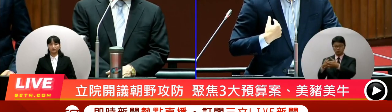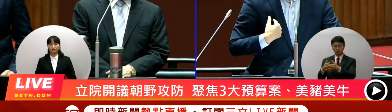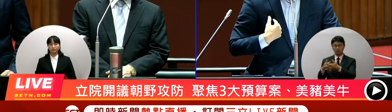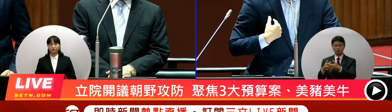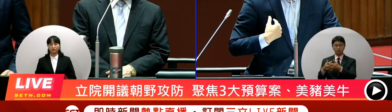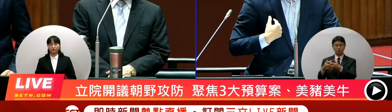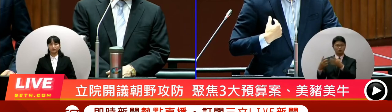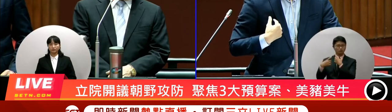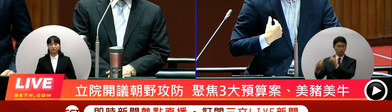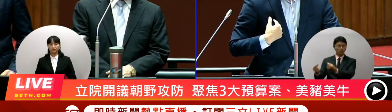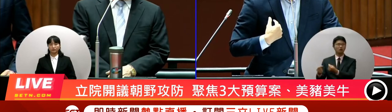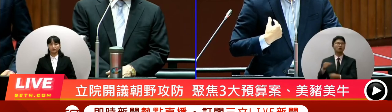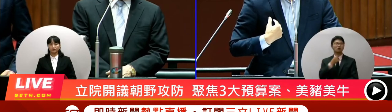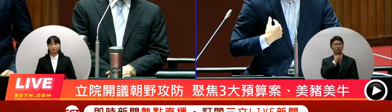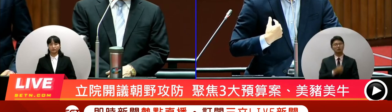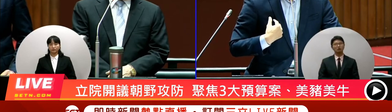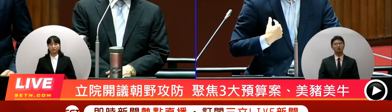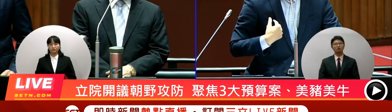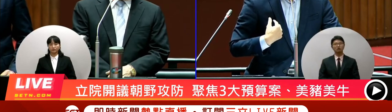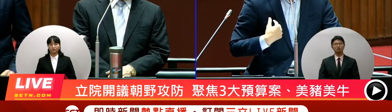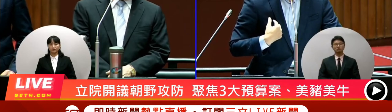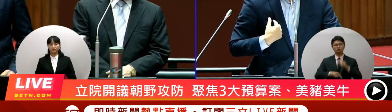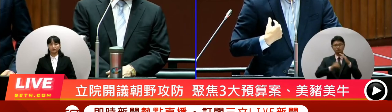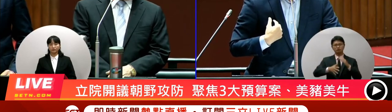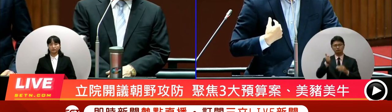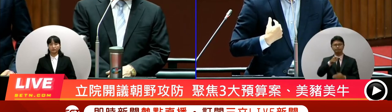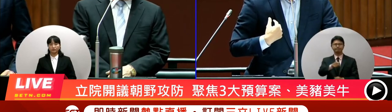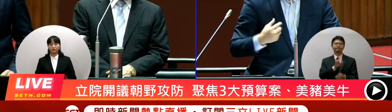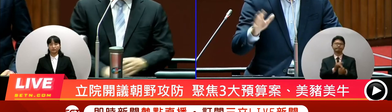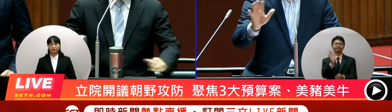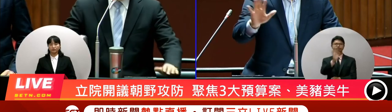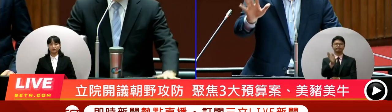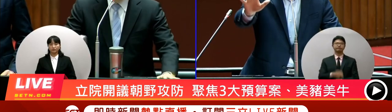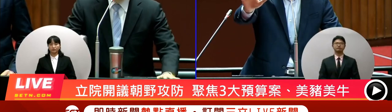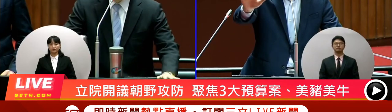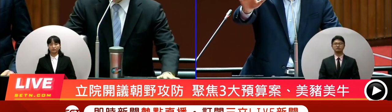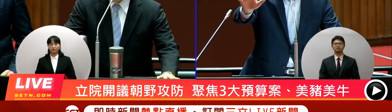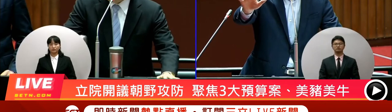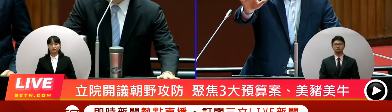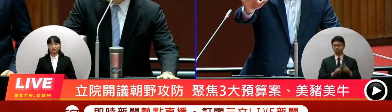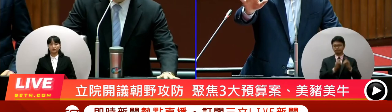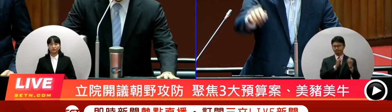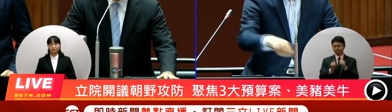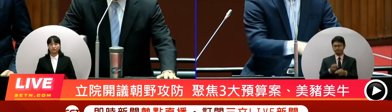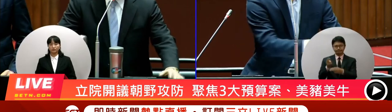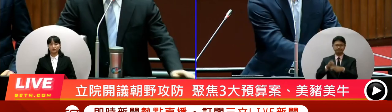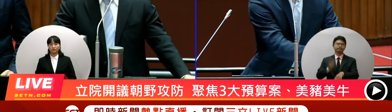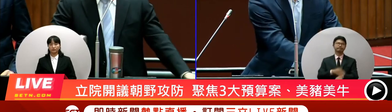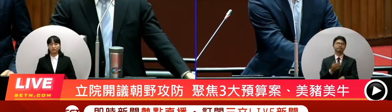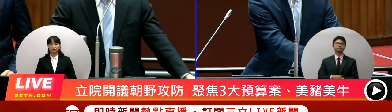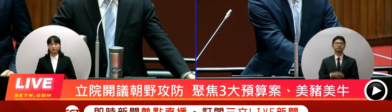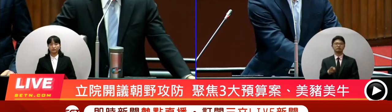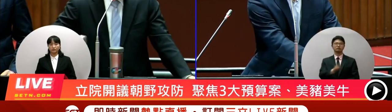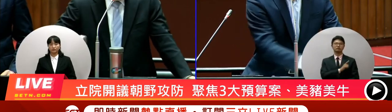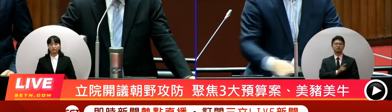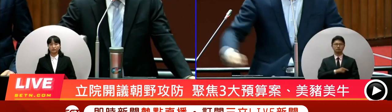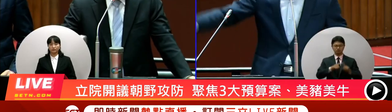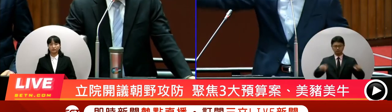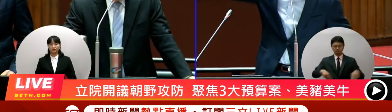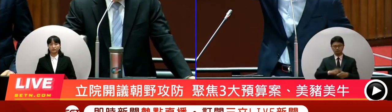的政策。院长，卖够骗啊！民众没有这么好骗。 这个 你的白纸黑字讲这